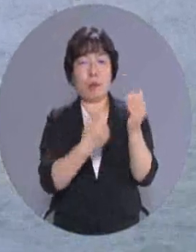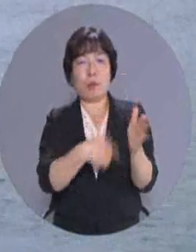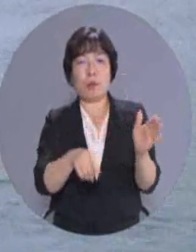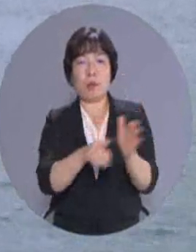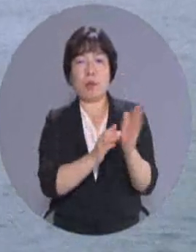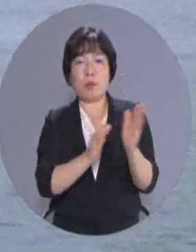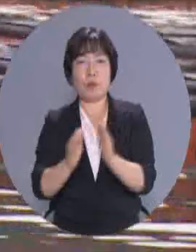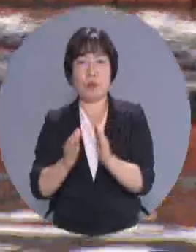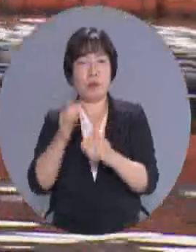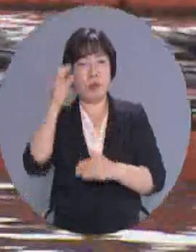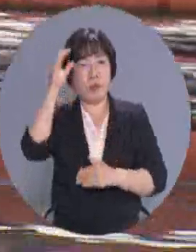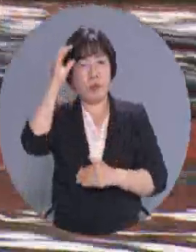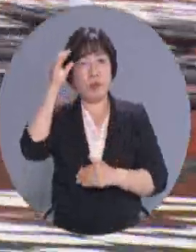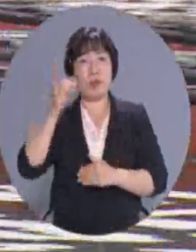것으로 기대하고 있습니다